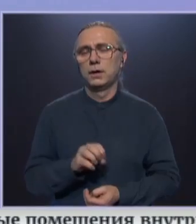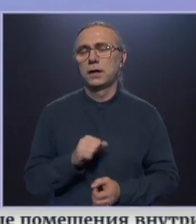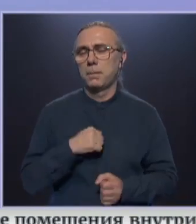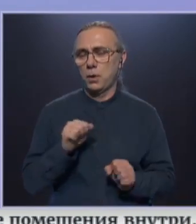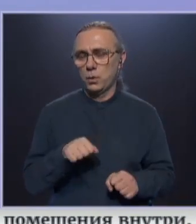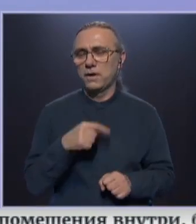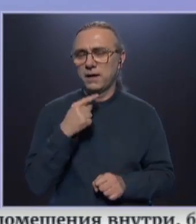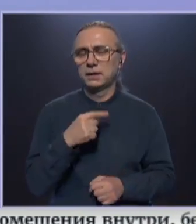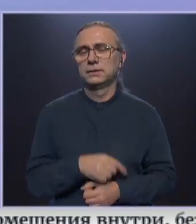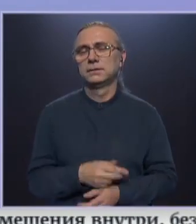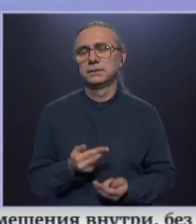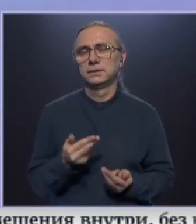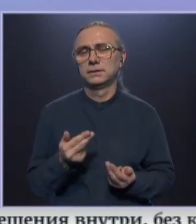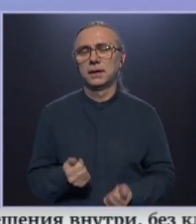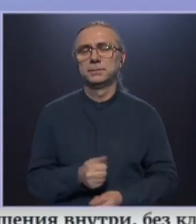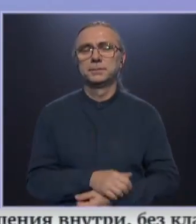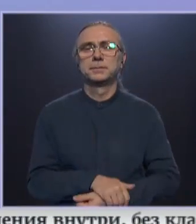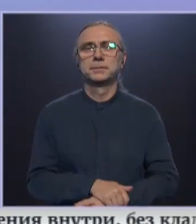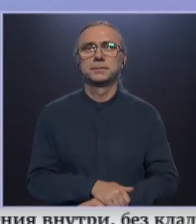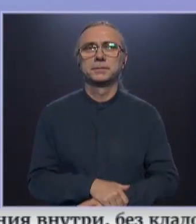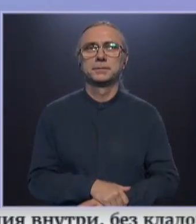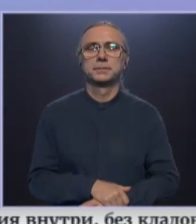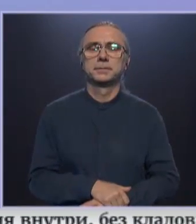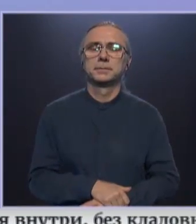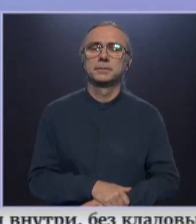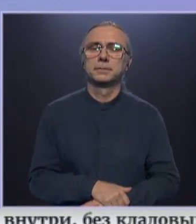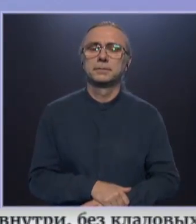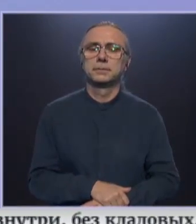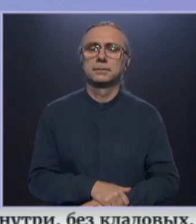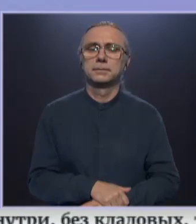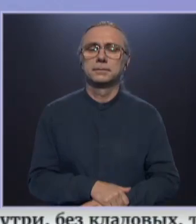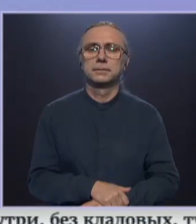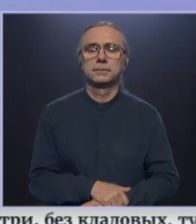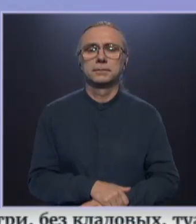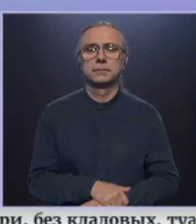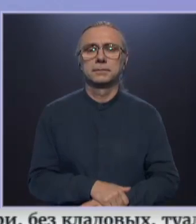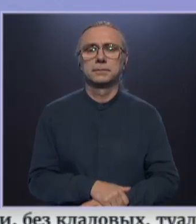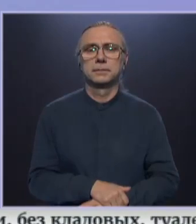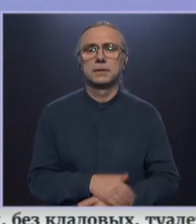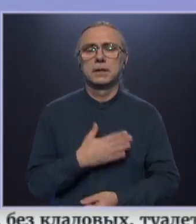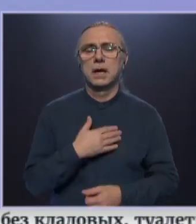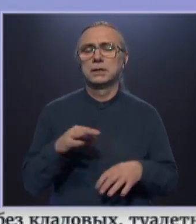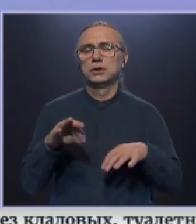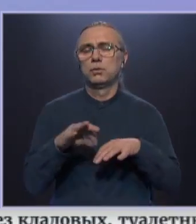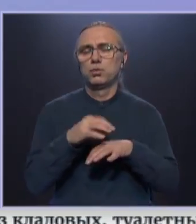да? Здравствуйте. У меня вот такой вопрос. Я с мужем